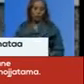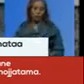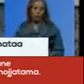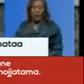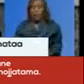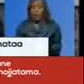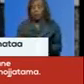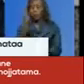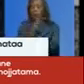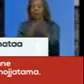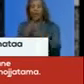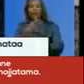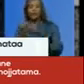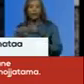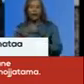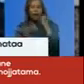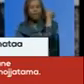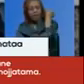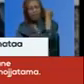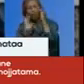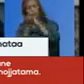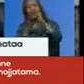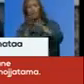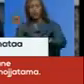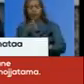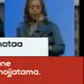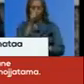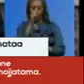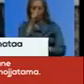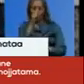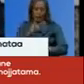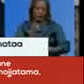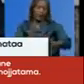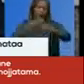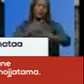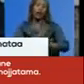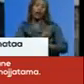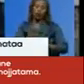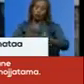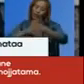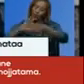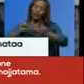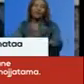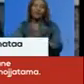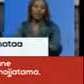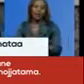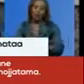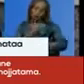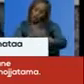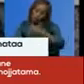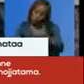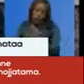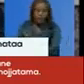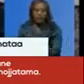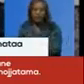በብዙ አስቸጋሪና ፈታኝ ሁኔታ ውስጥ ኢትዮጵያን ገንብታችሁ ታሪክ ሰርታችሁ ትውልድ